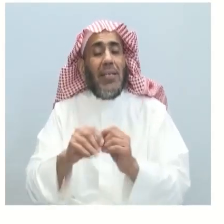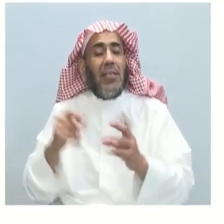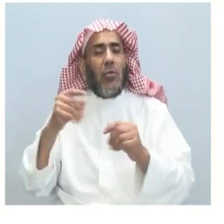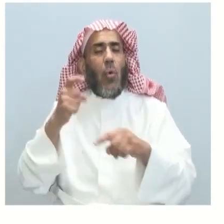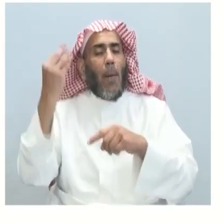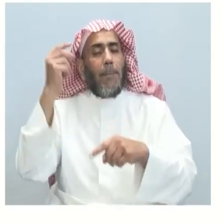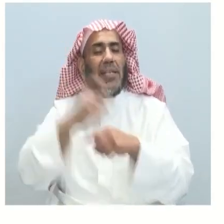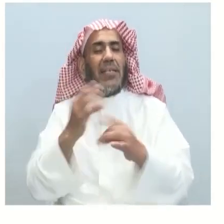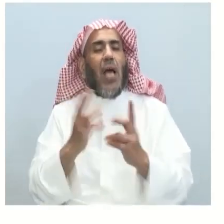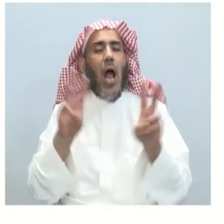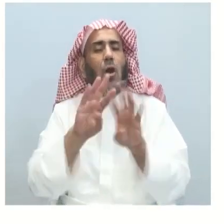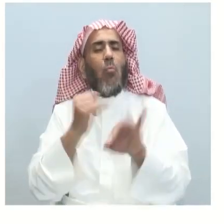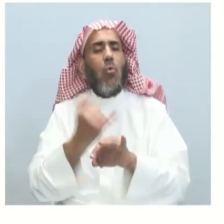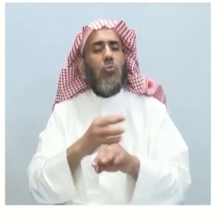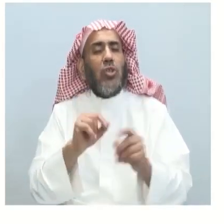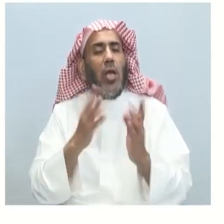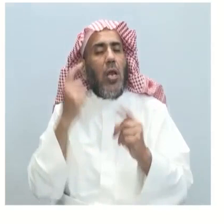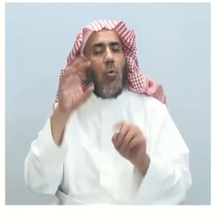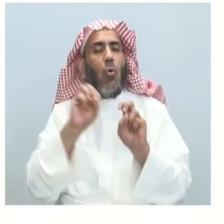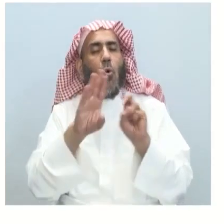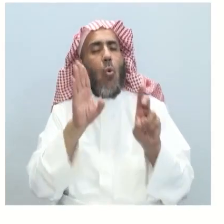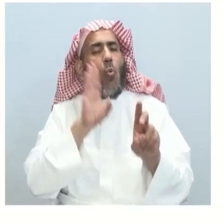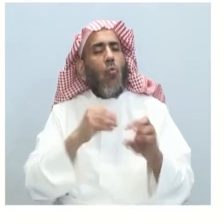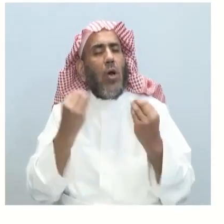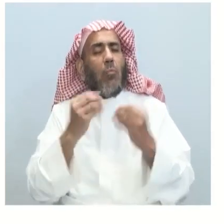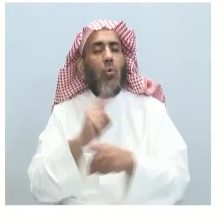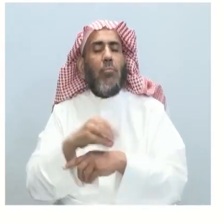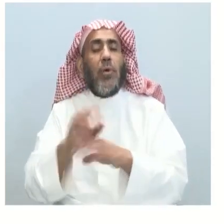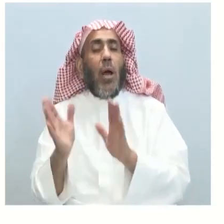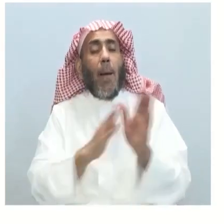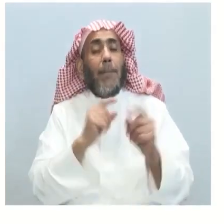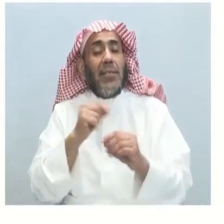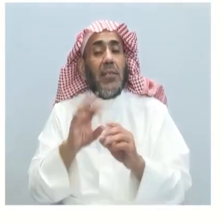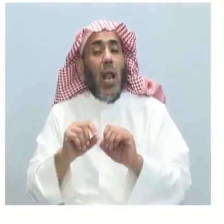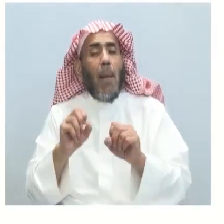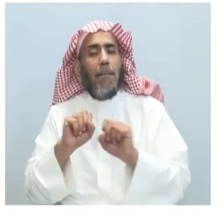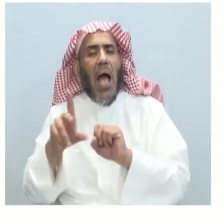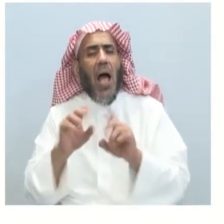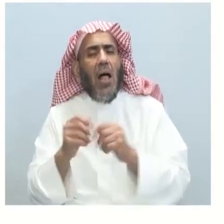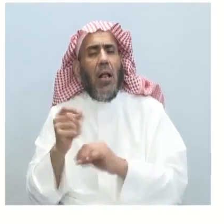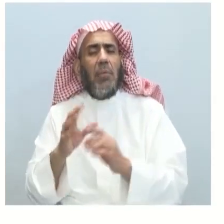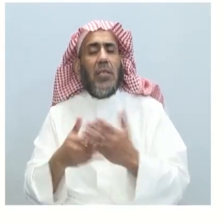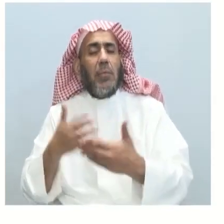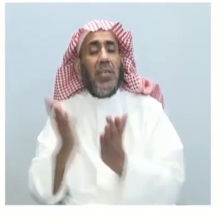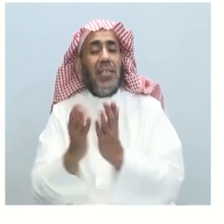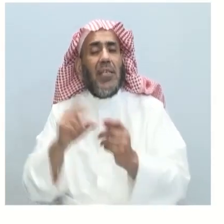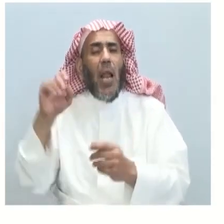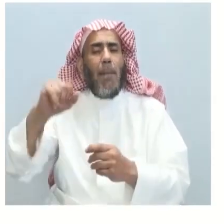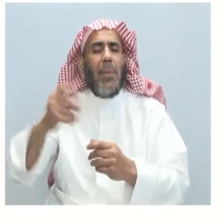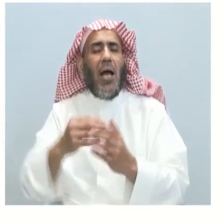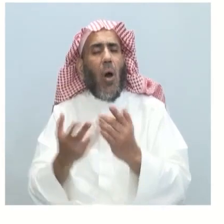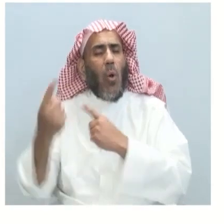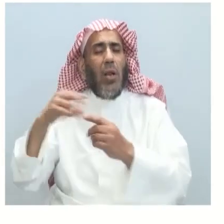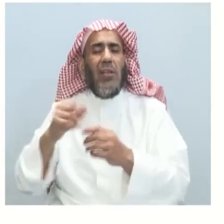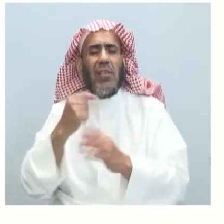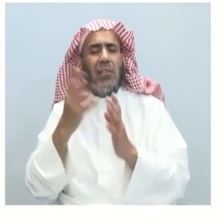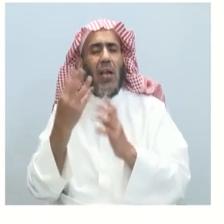الرقمي بامكانك ايض الدخول ومشاهده هذا الدرس طبعا مدرسه الاحياء وسمى مدرسه البعث هنا مدرسه الديوان مع بدايه النصف الاول من القرن